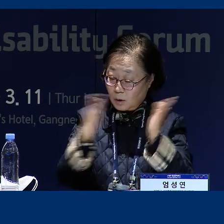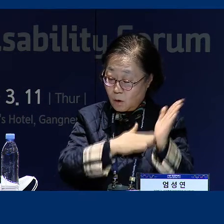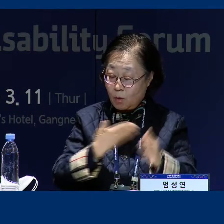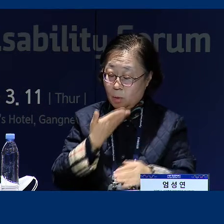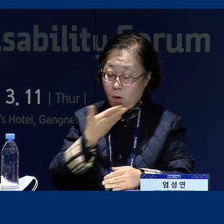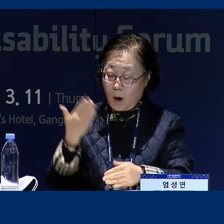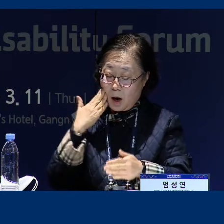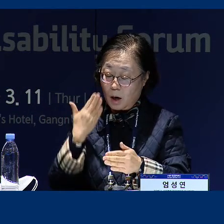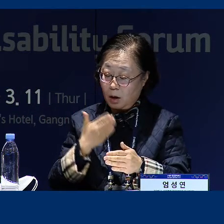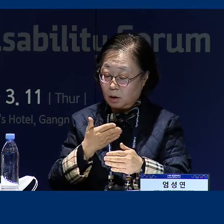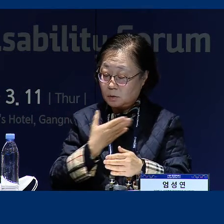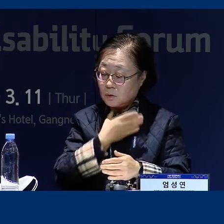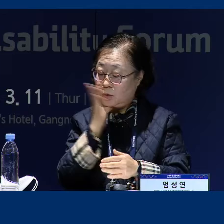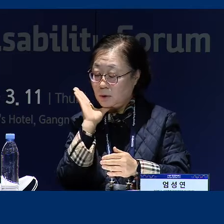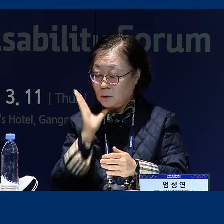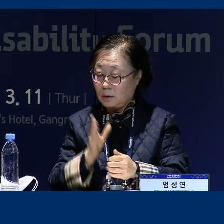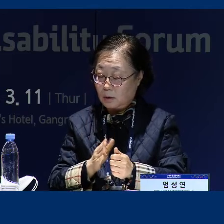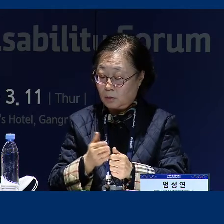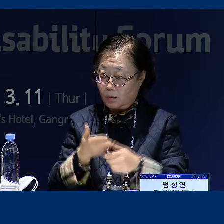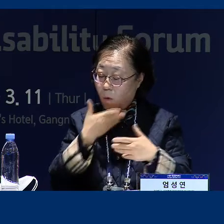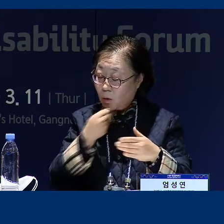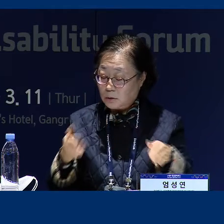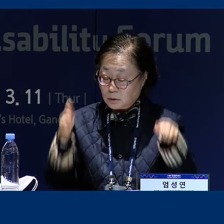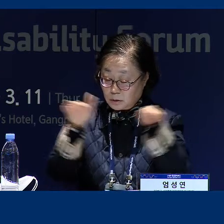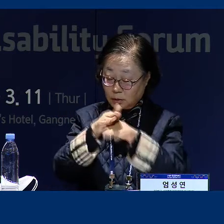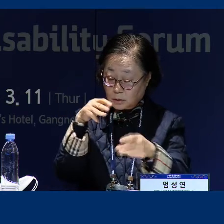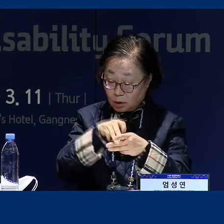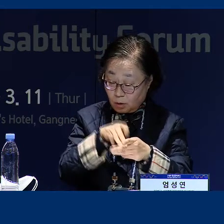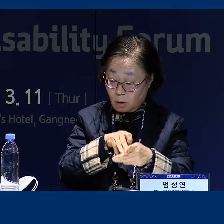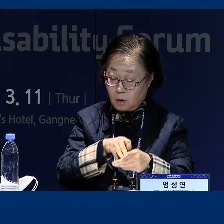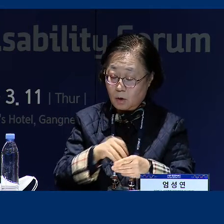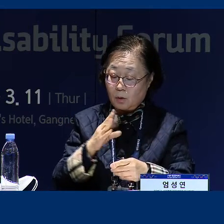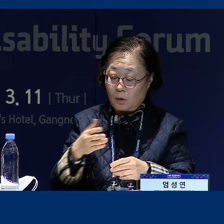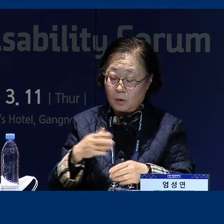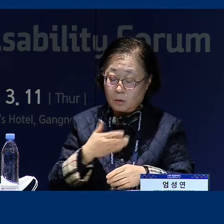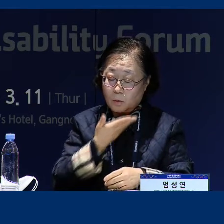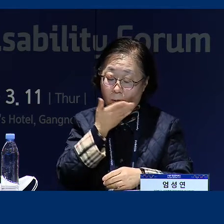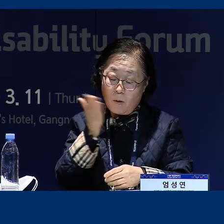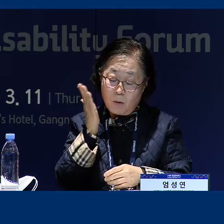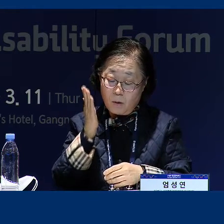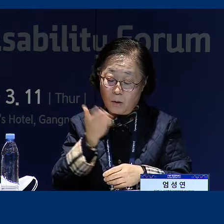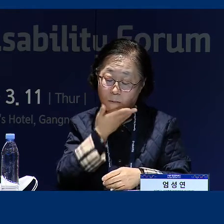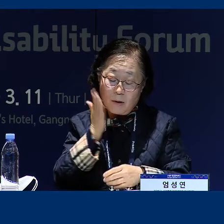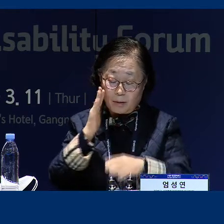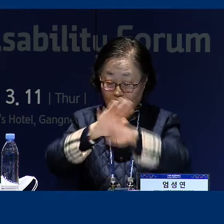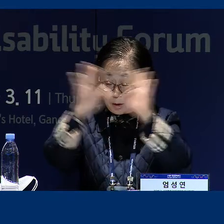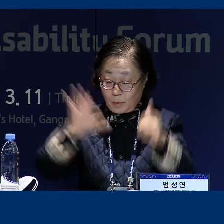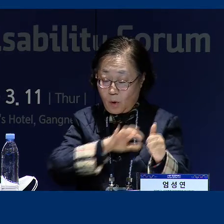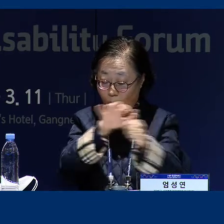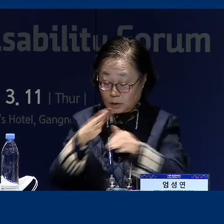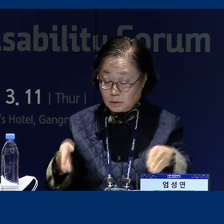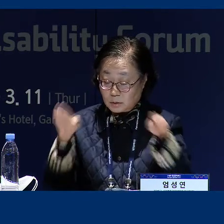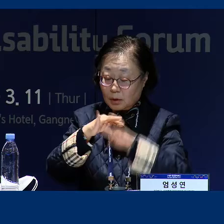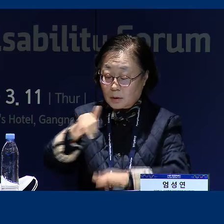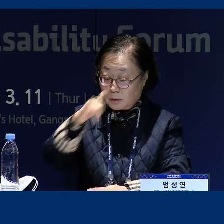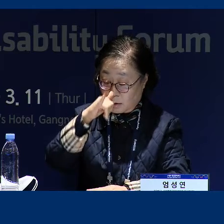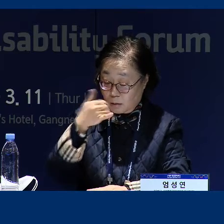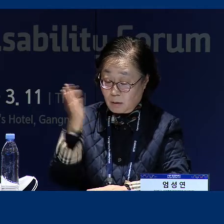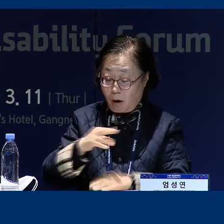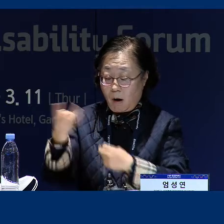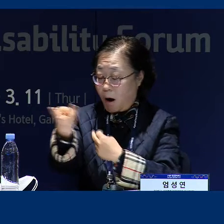통역 센터, 농아 노인 복지센터, 농아인 주간 보호 시설 등이 있습니다.